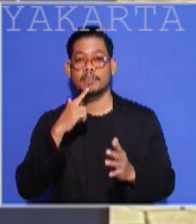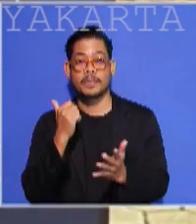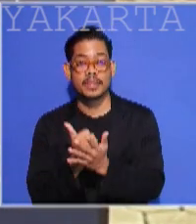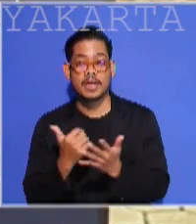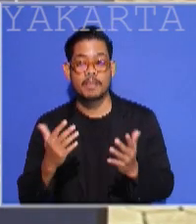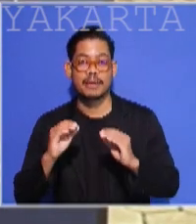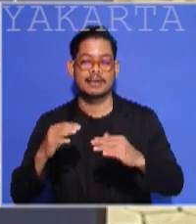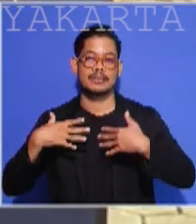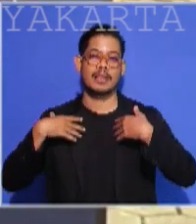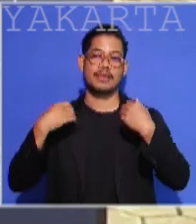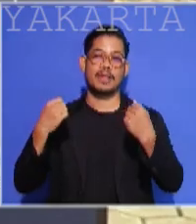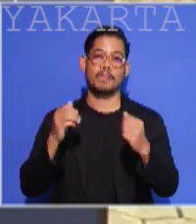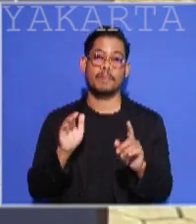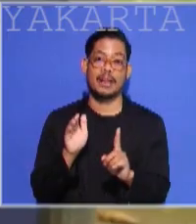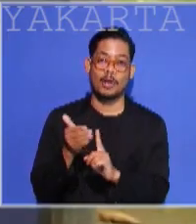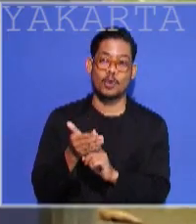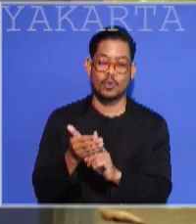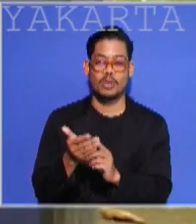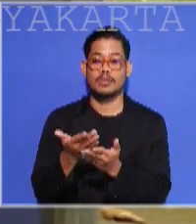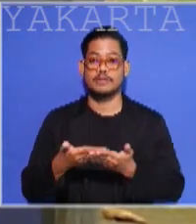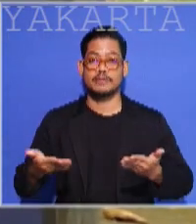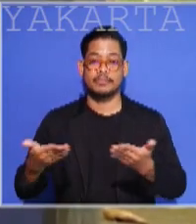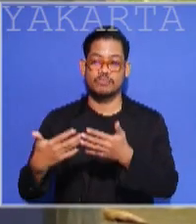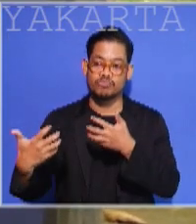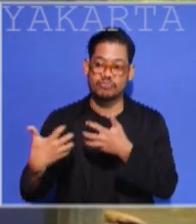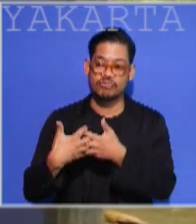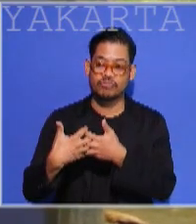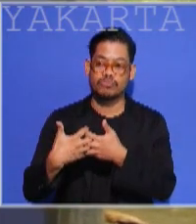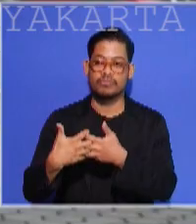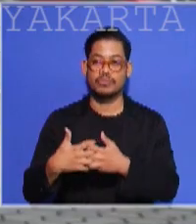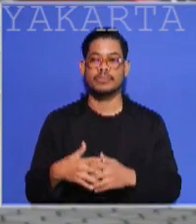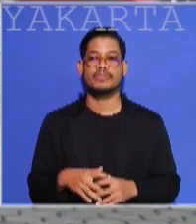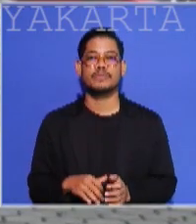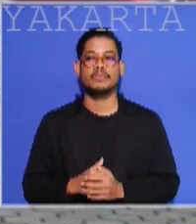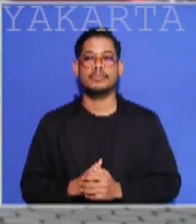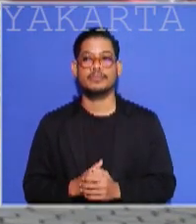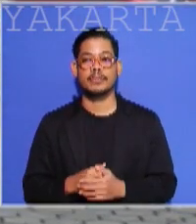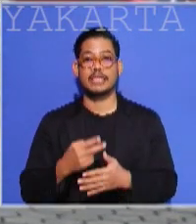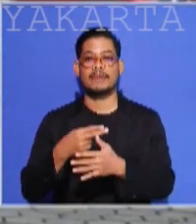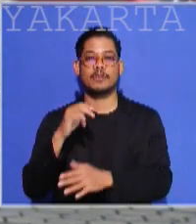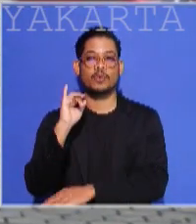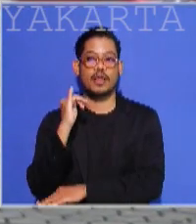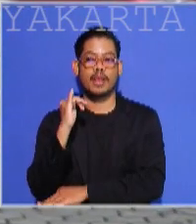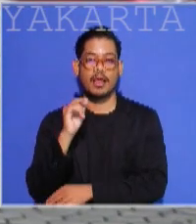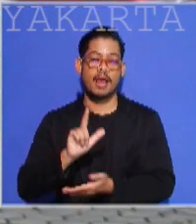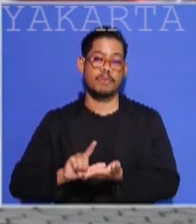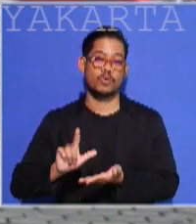perlindungan sosial yang adaptif herdiangiri dan ucju anitama TVR Yogyakarta melaporkan